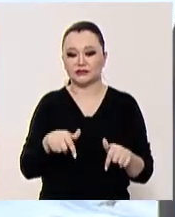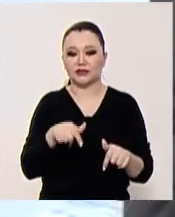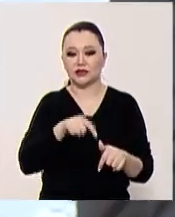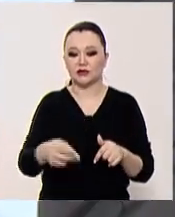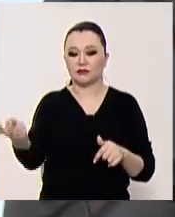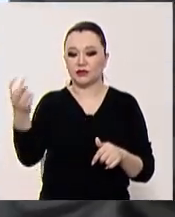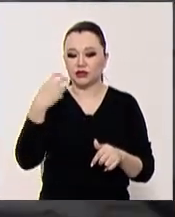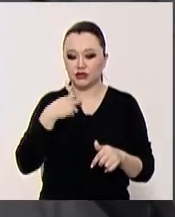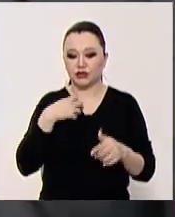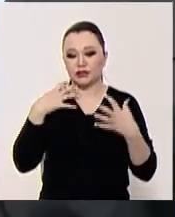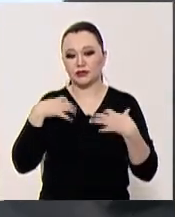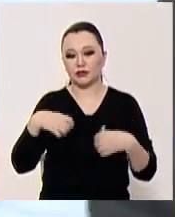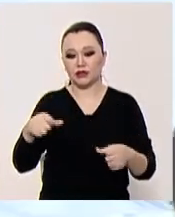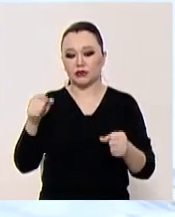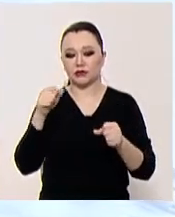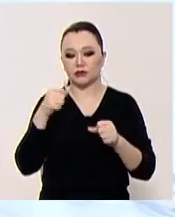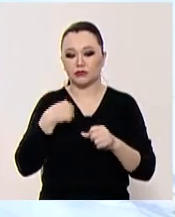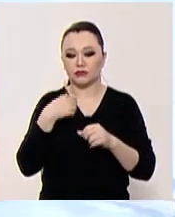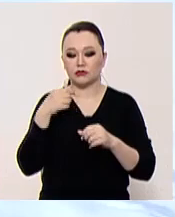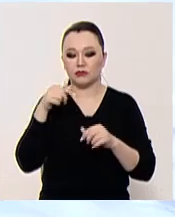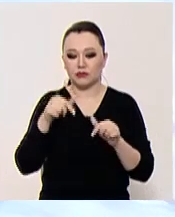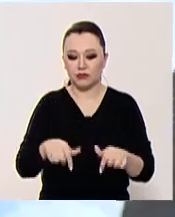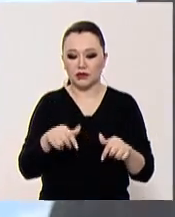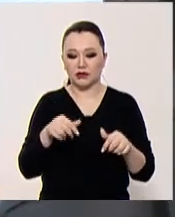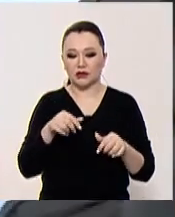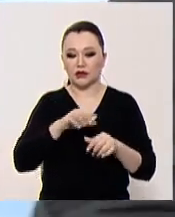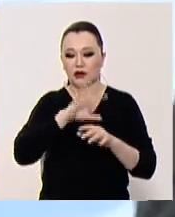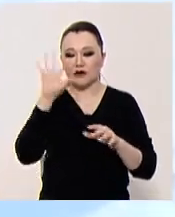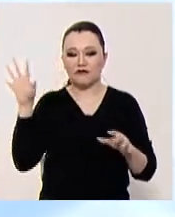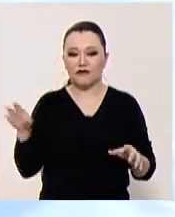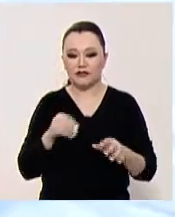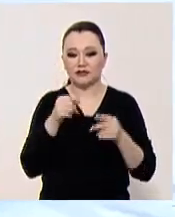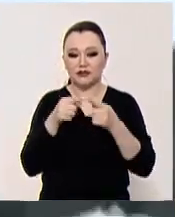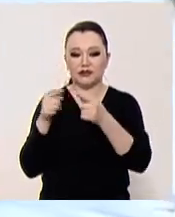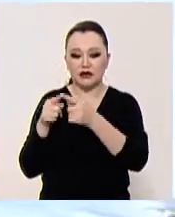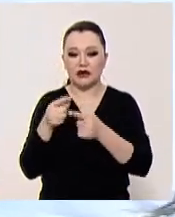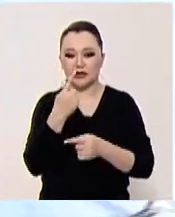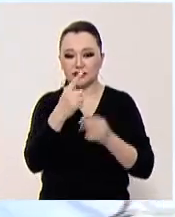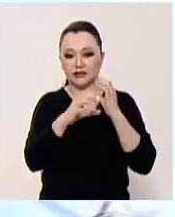приезжают, клиенты. Вот и на весь пятак один контейнер, там мало.